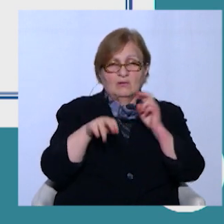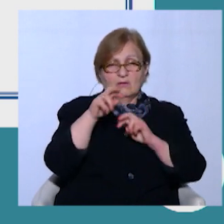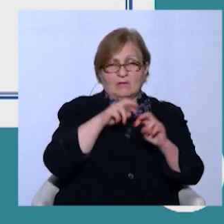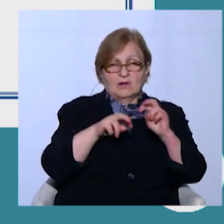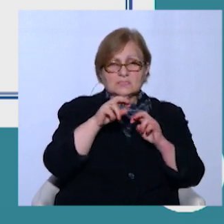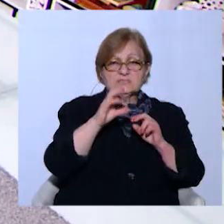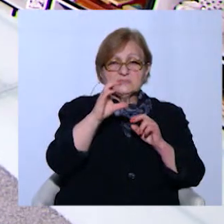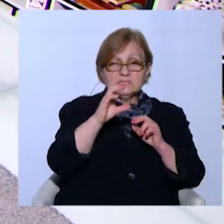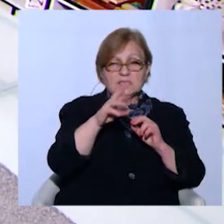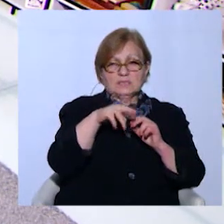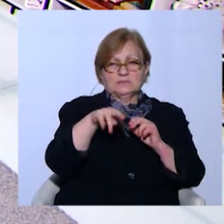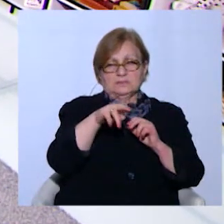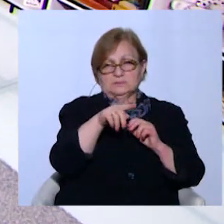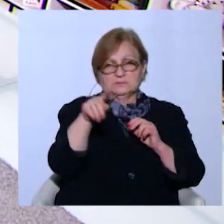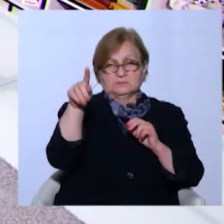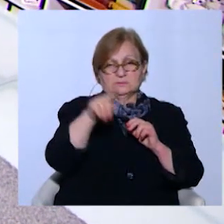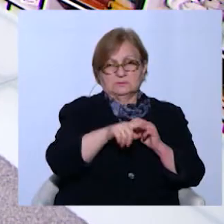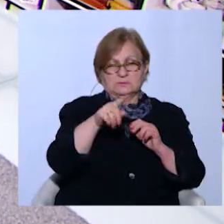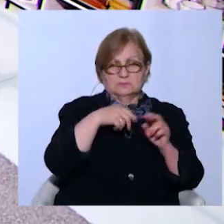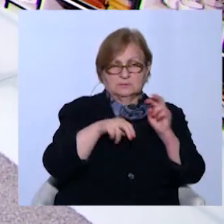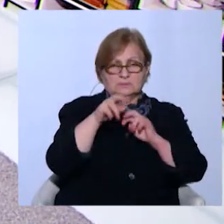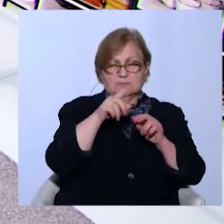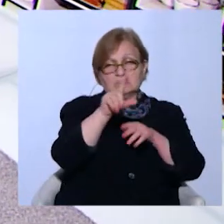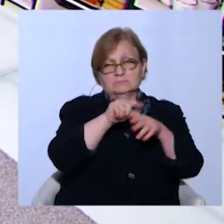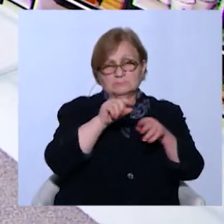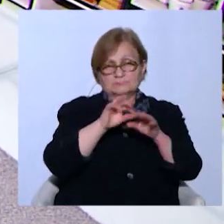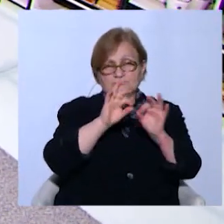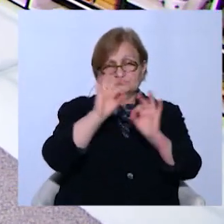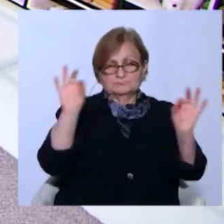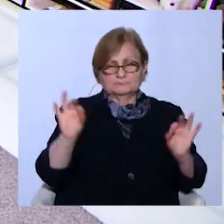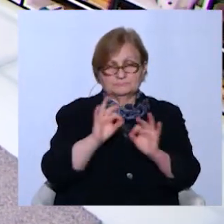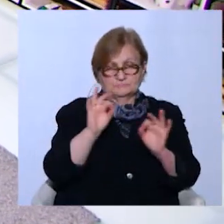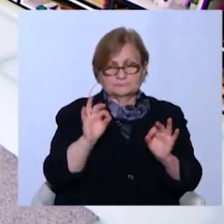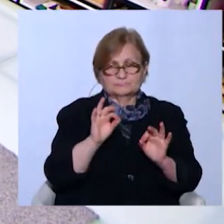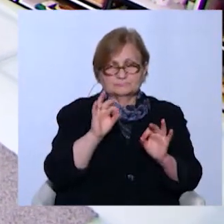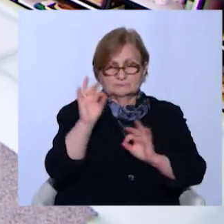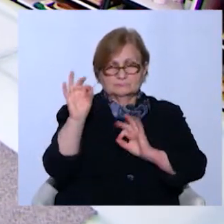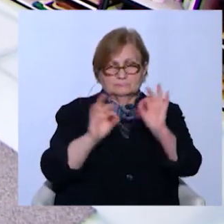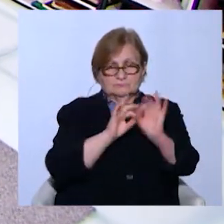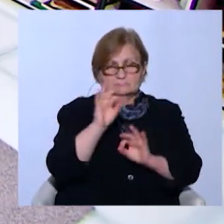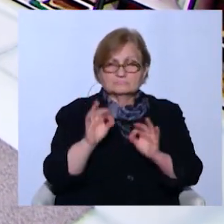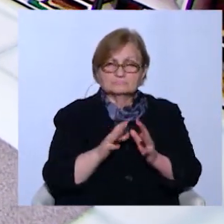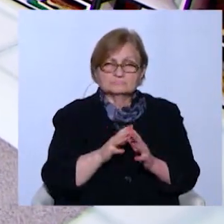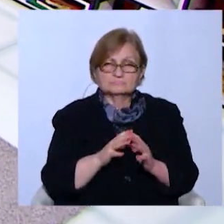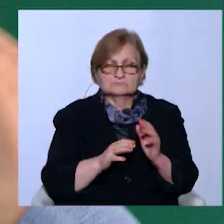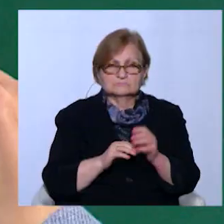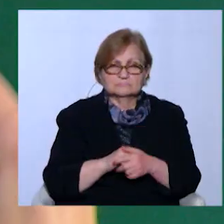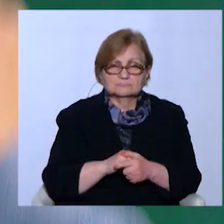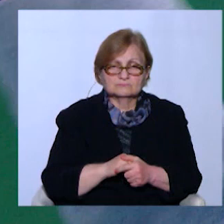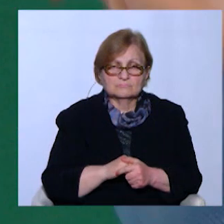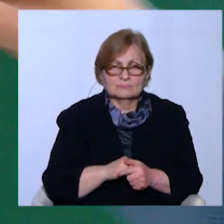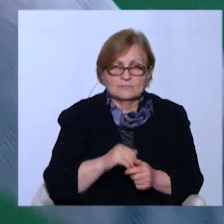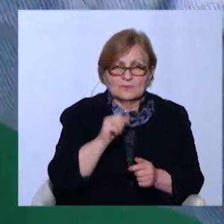CD-ს. ანუ ახლა რა არის? ამოვხაზოთ ჩვენ ეს ყველაფერი აი აქ მაგამზადებული A, C,